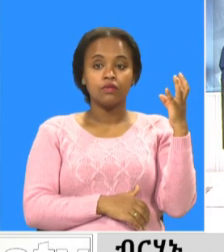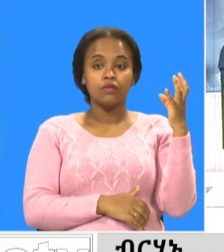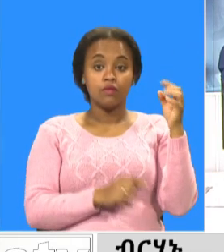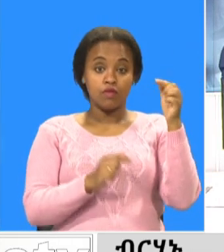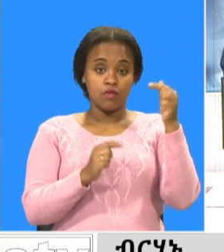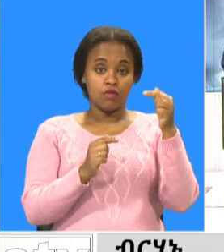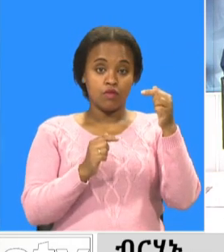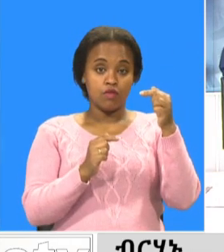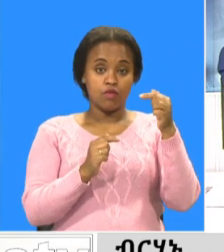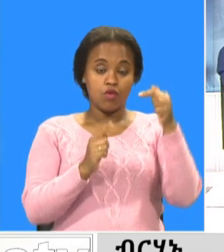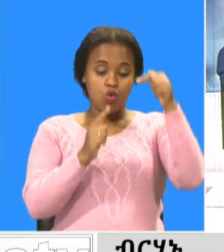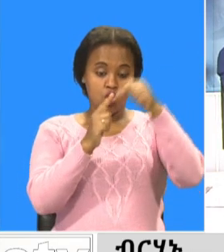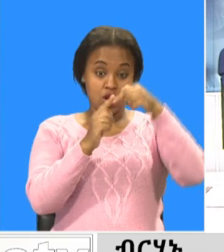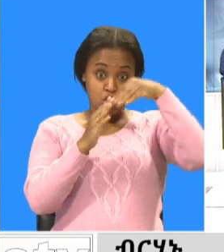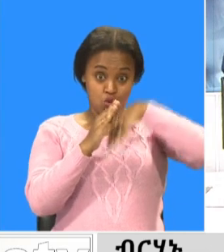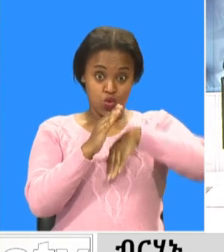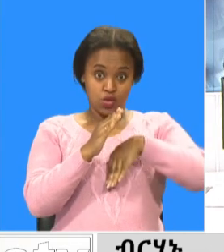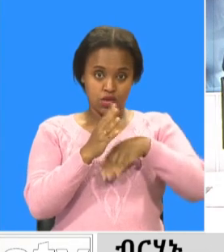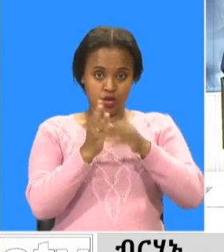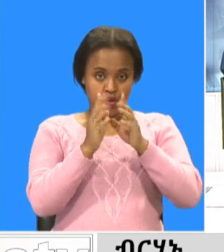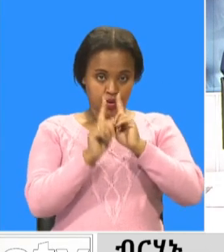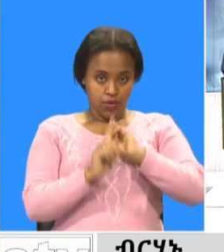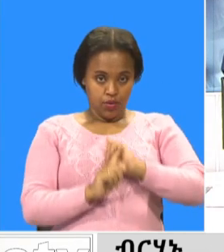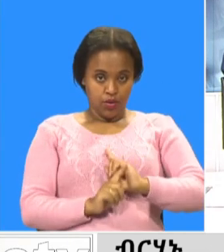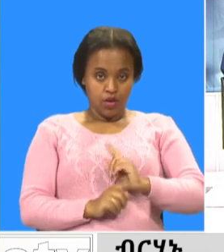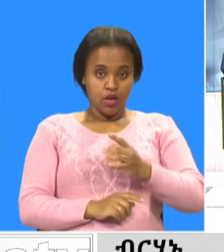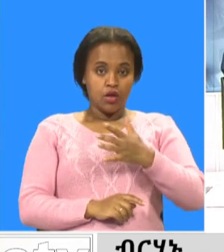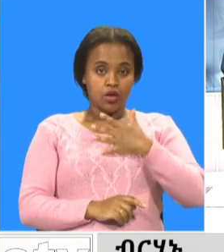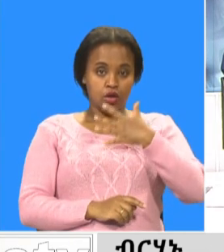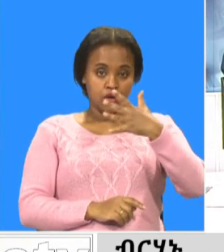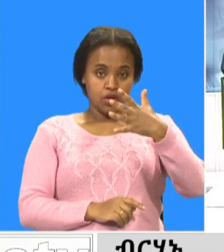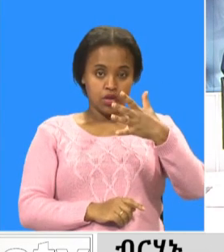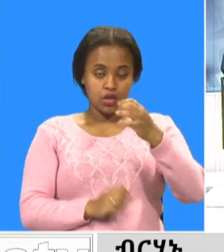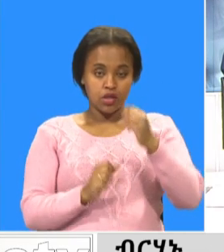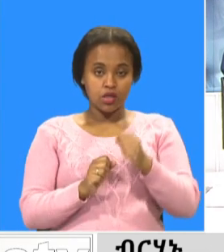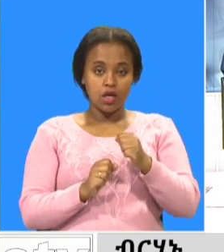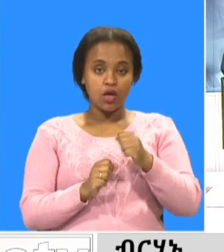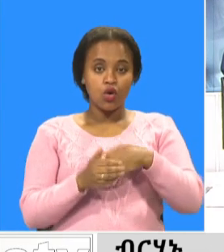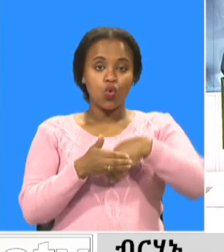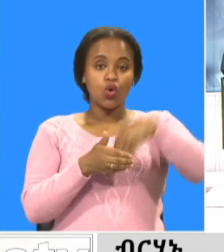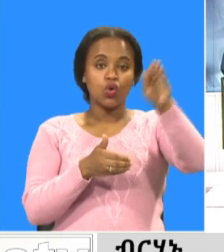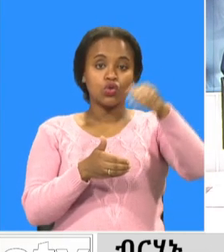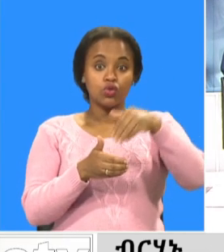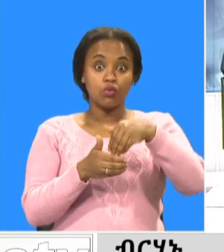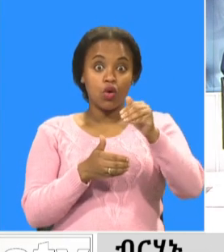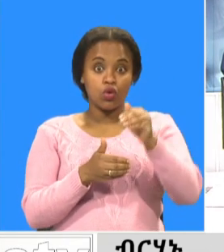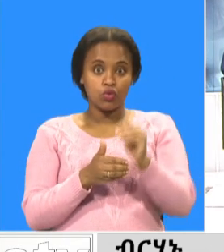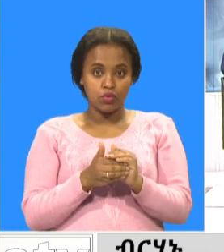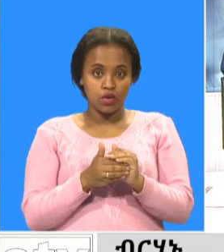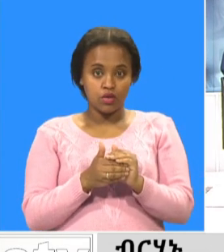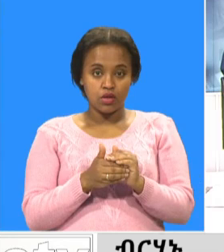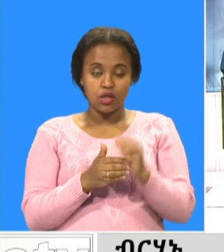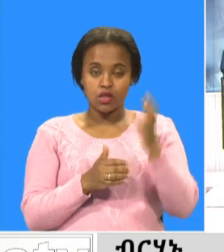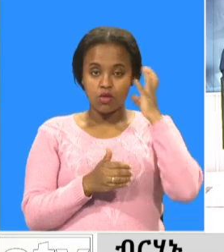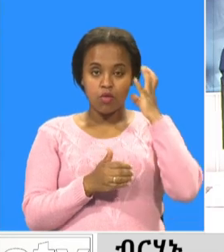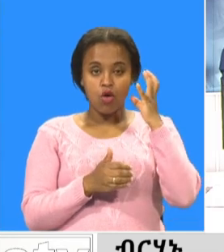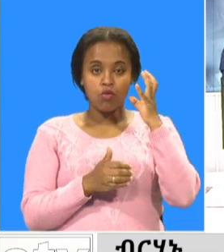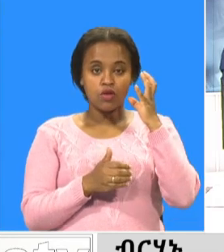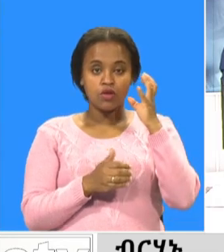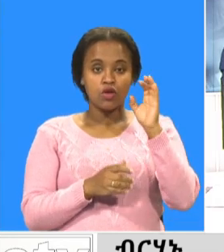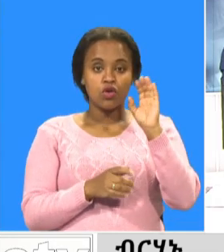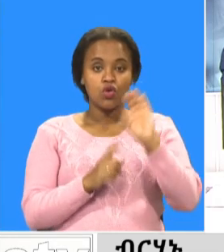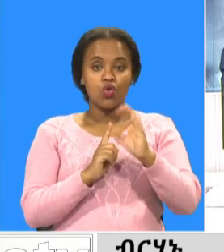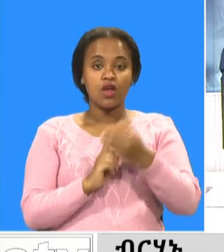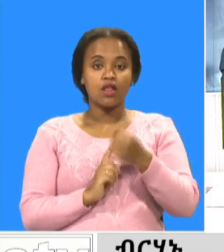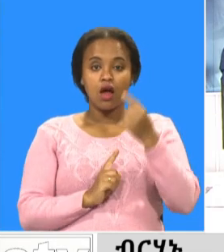ወደ ውስጥ በምንተነፍስበት ጊዜ ምንም ችግር የለም፣ ግን ወደ ውስጥ እንደሚያስወጡ የሰማሁበት ሁኔታ አለ። ይሄ ከሆነ